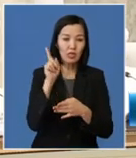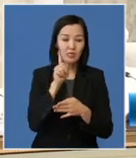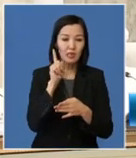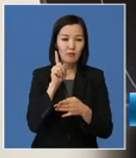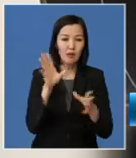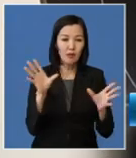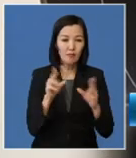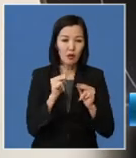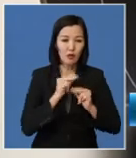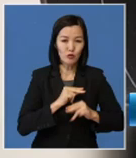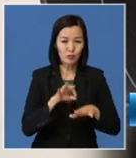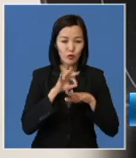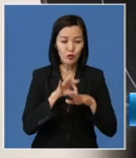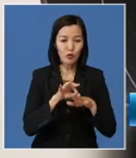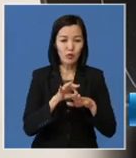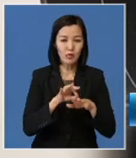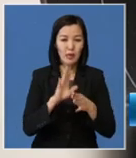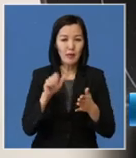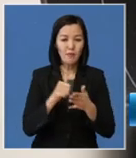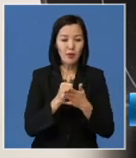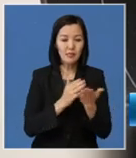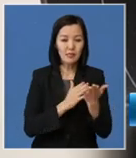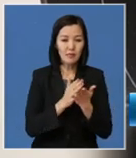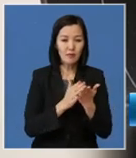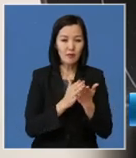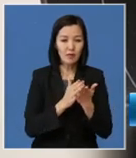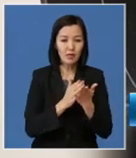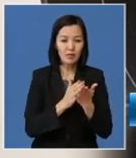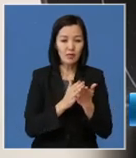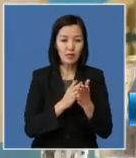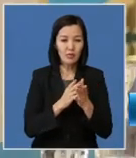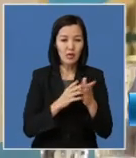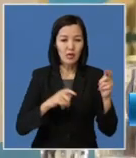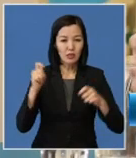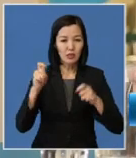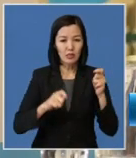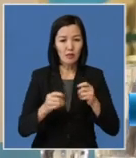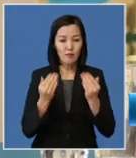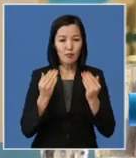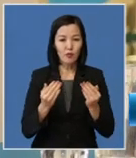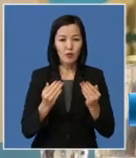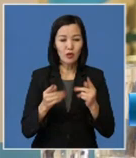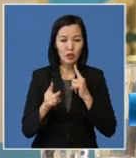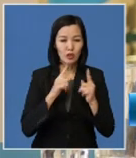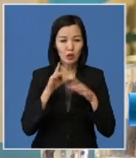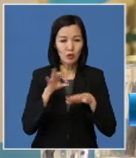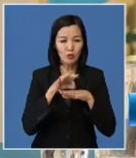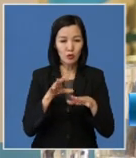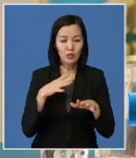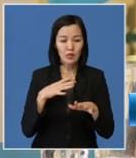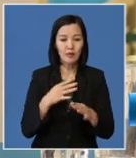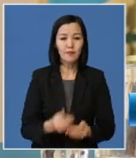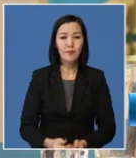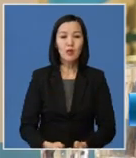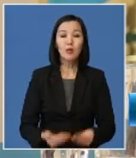осылар. Сондықтан бас имамдарды жинады, мақсат міндеттерін нақтылап берді. Бүгінгі мынау жиынның